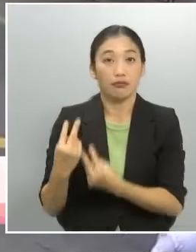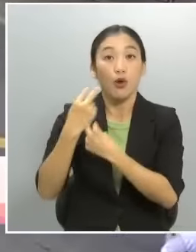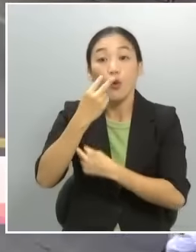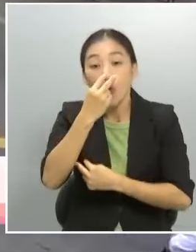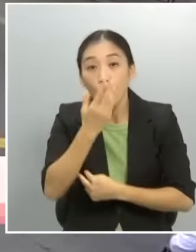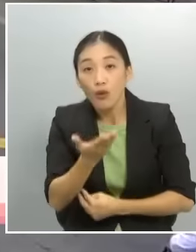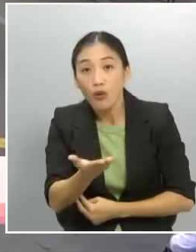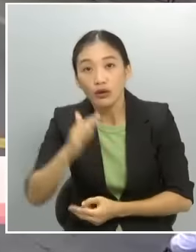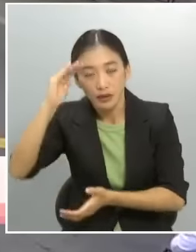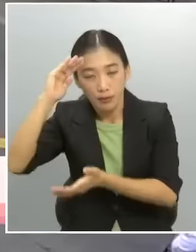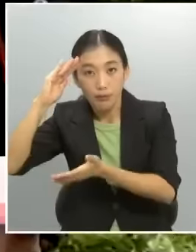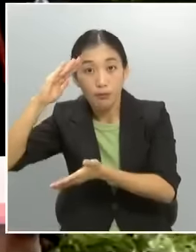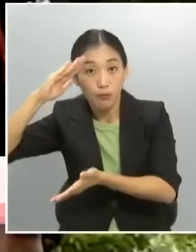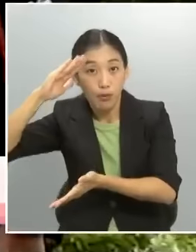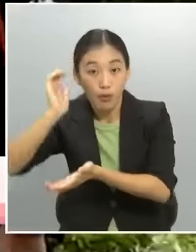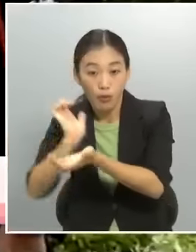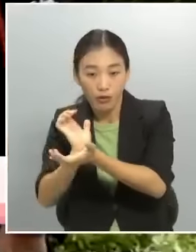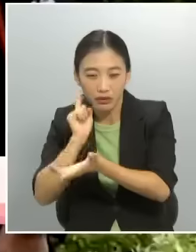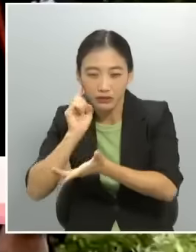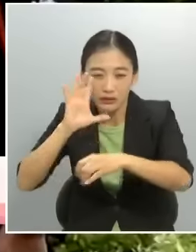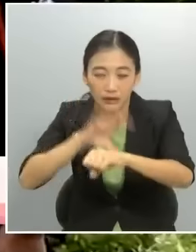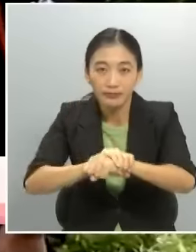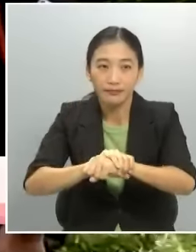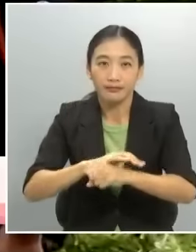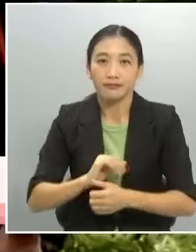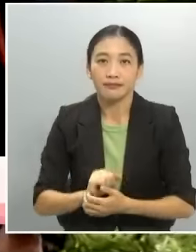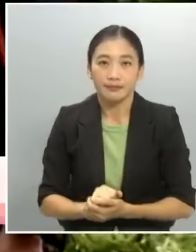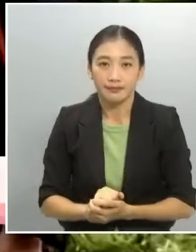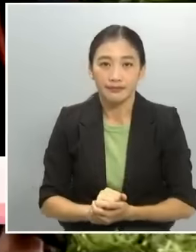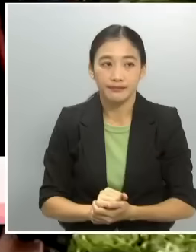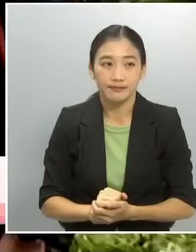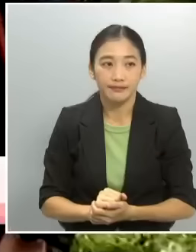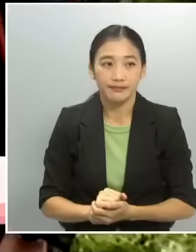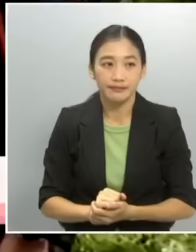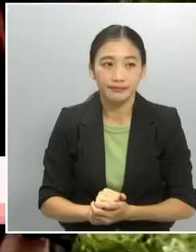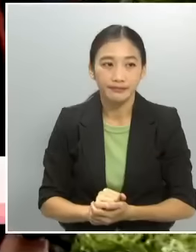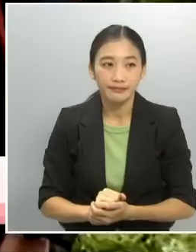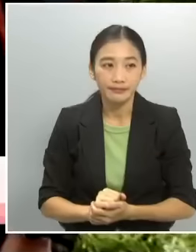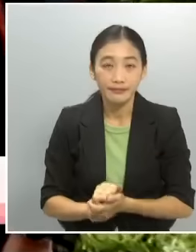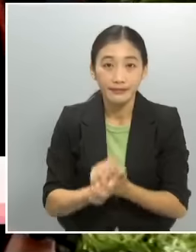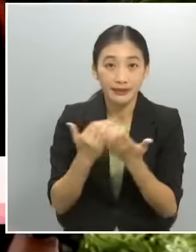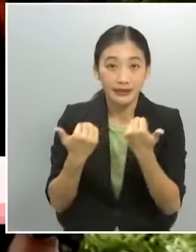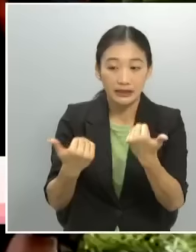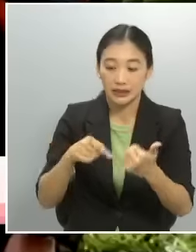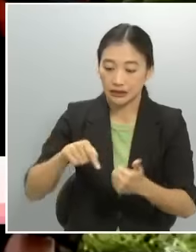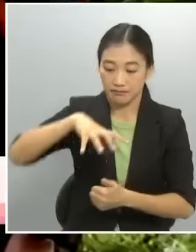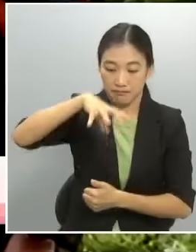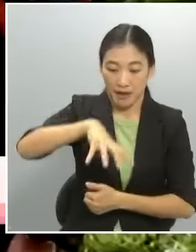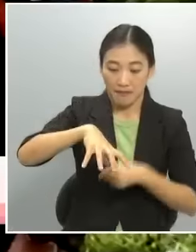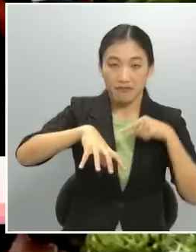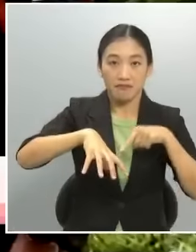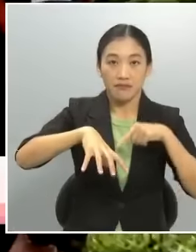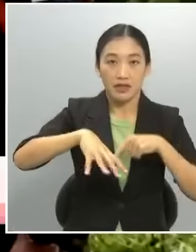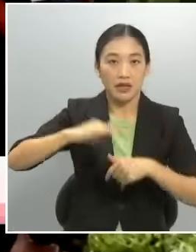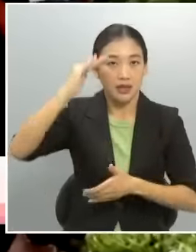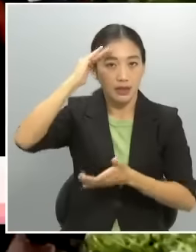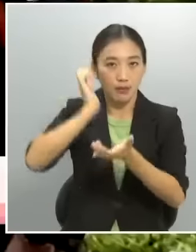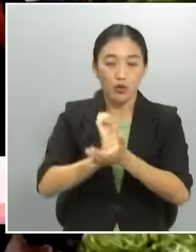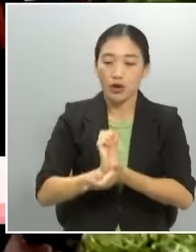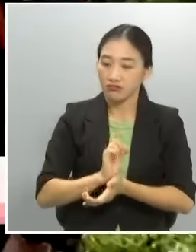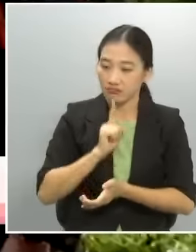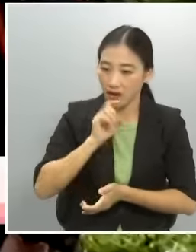ครับ ตรงนี้พื้นที่ศักดิ์สิทธิ์นะมีสำนักงานใหญ่ตำรวจนะอย่าพูดโกห